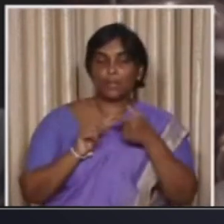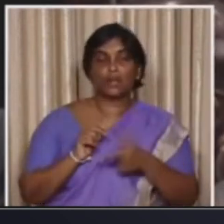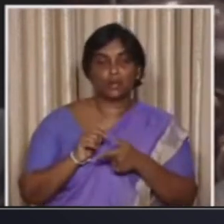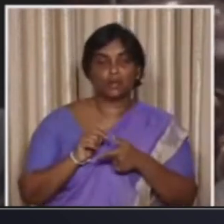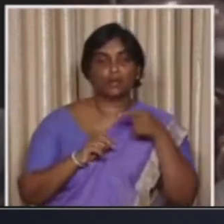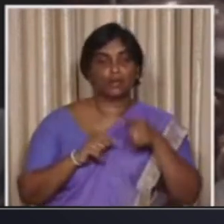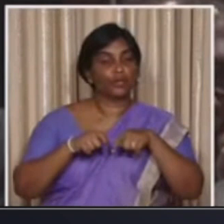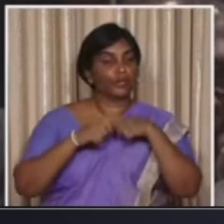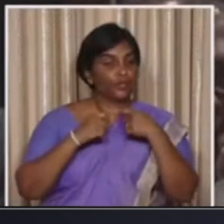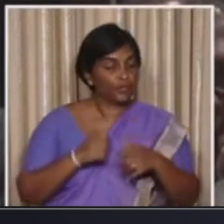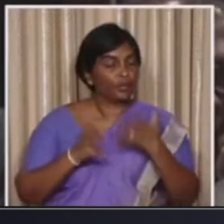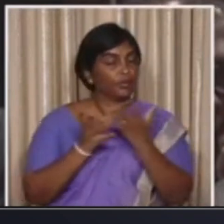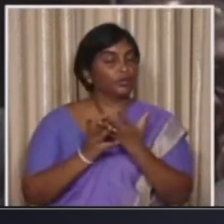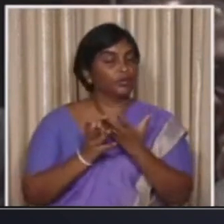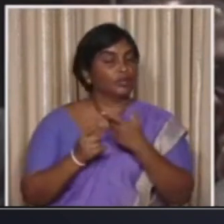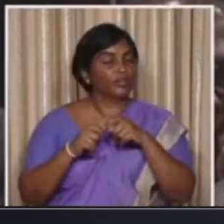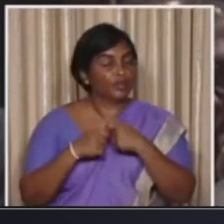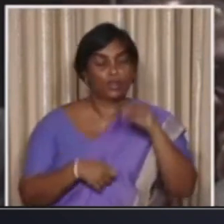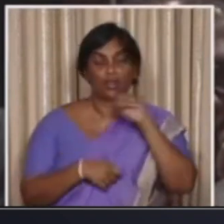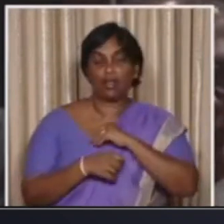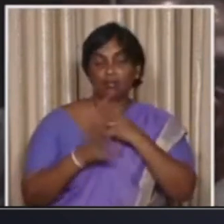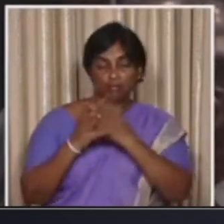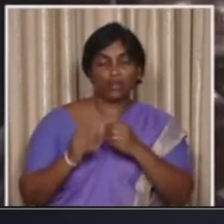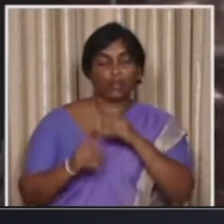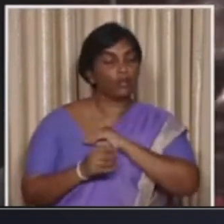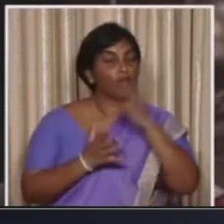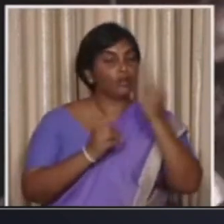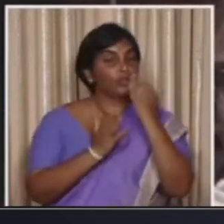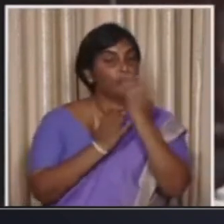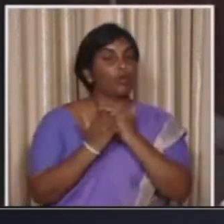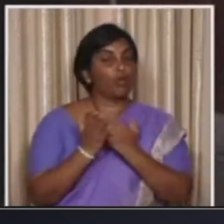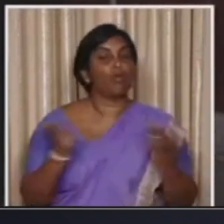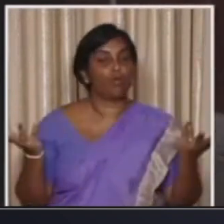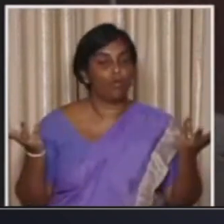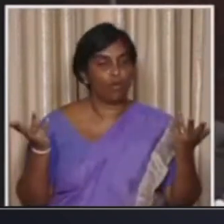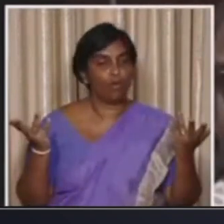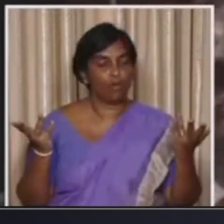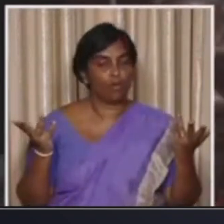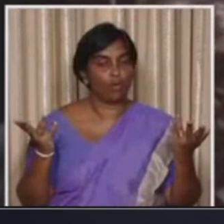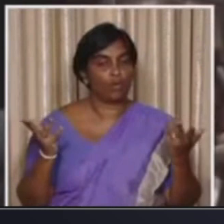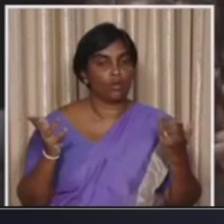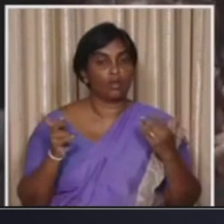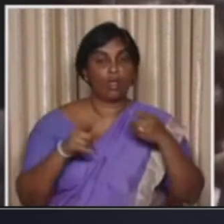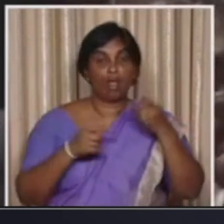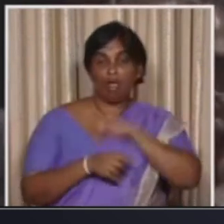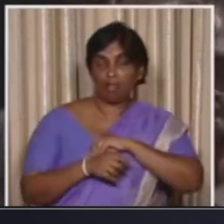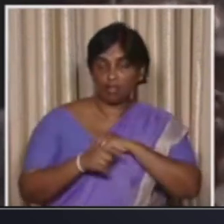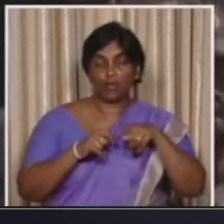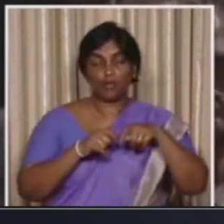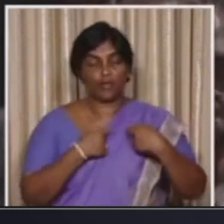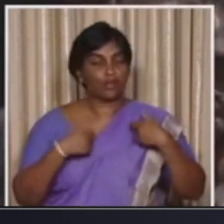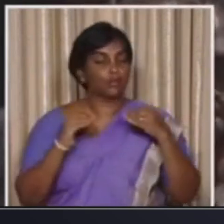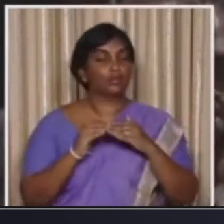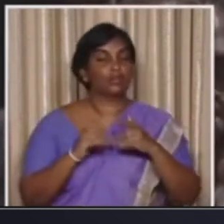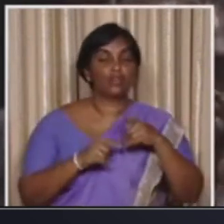මේ වියදම පියවා ගන්න ආදායම් මාර්ග විස්තර කරපු ලේකනේ කෝ කියලා සමජීවිකතා වියදම